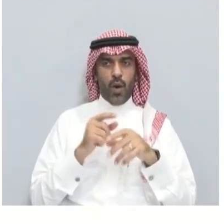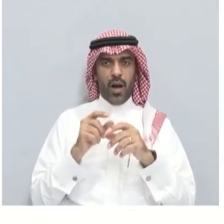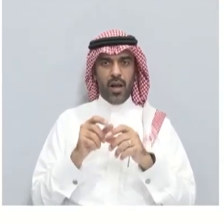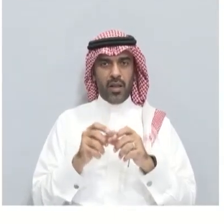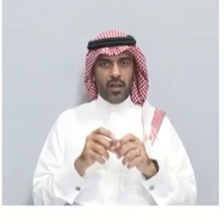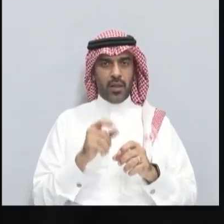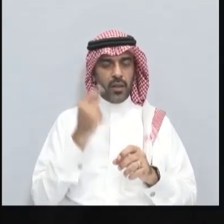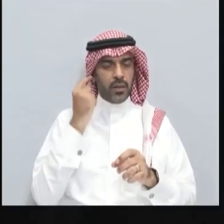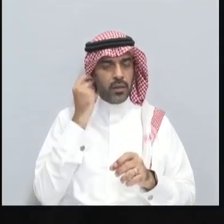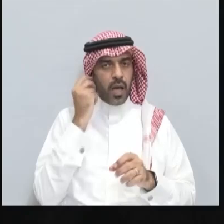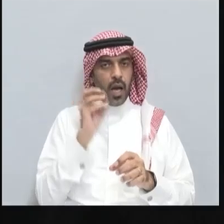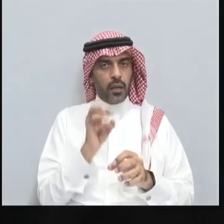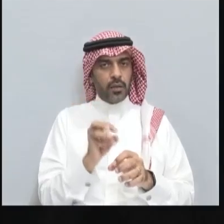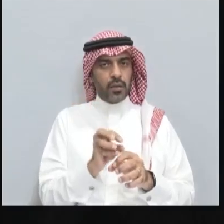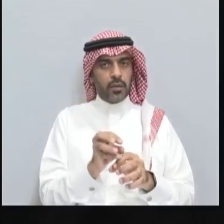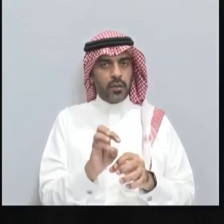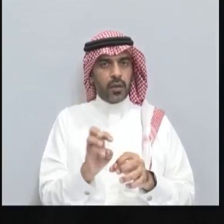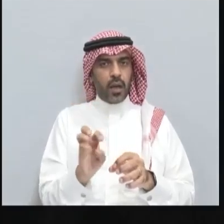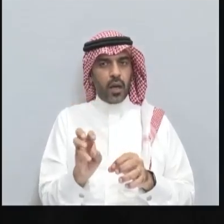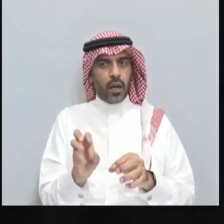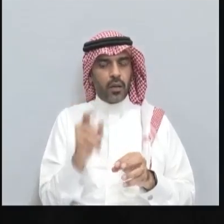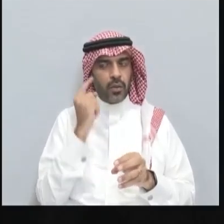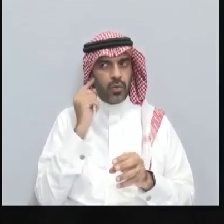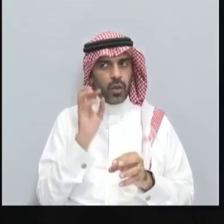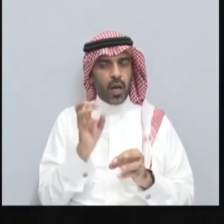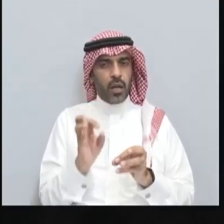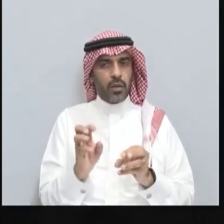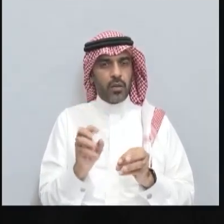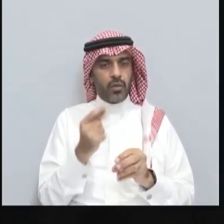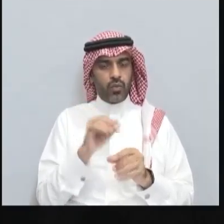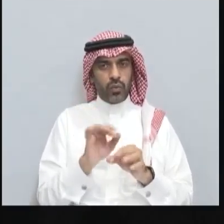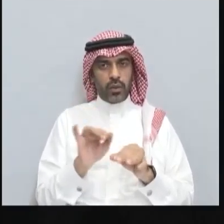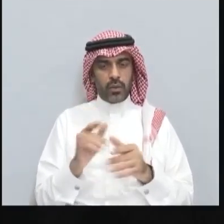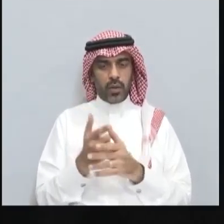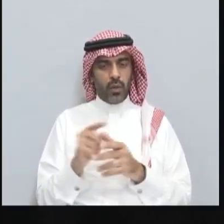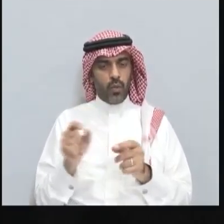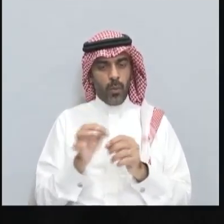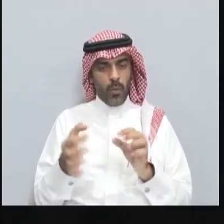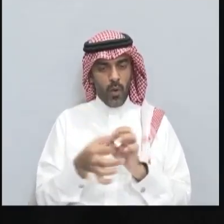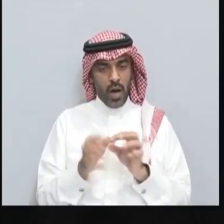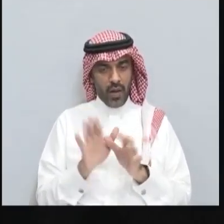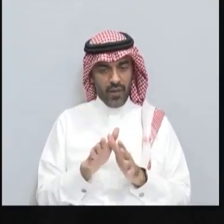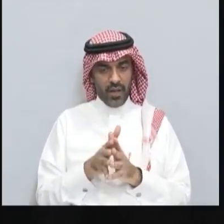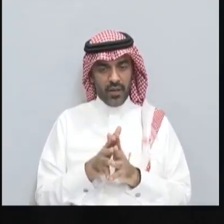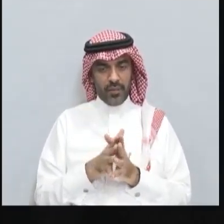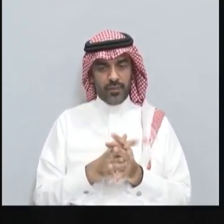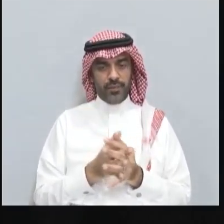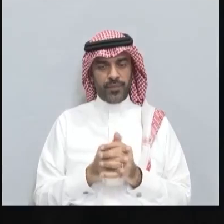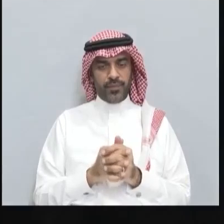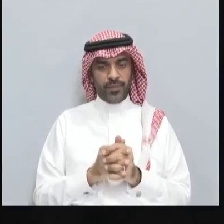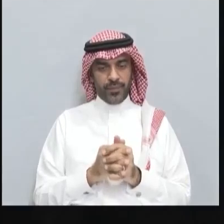موجات الزلزاليه هي الموجات ماذا المتنقله في جميع الاجزاء و في داخل باطن الا الض وعلى سطح